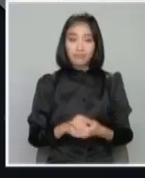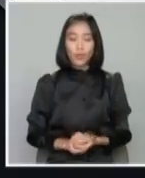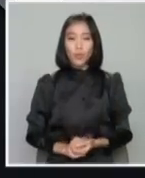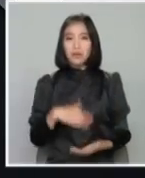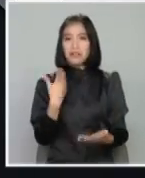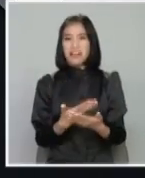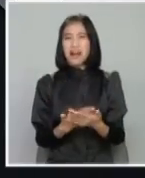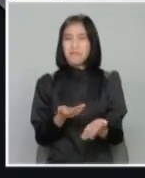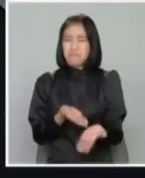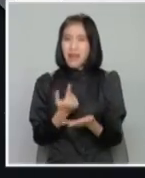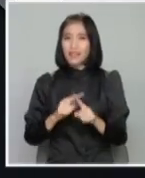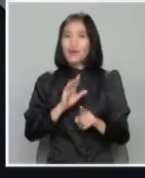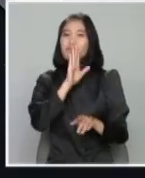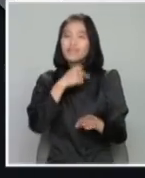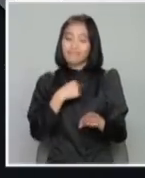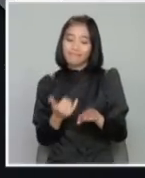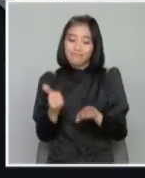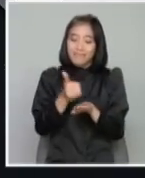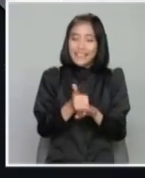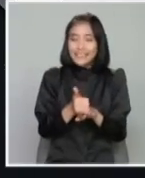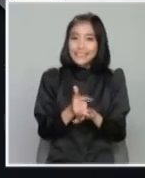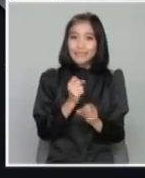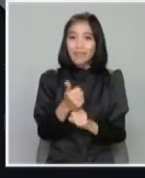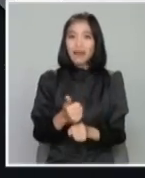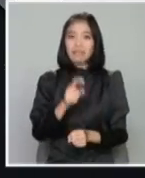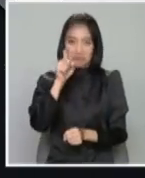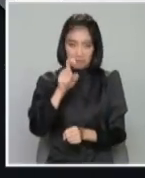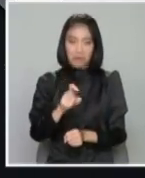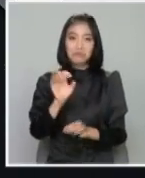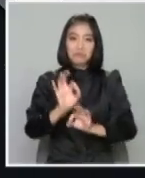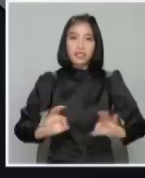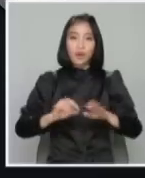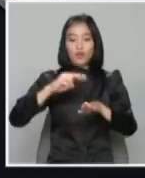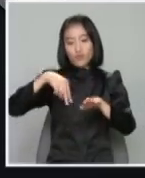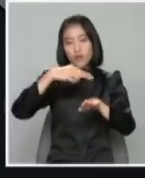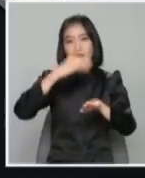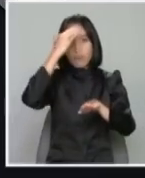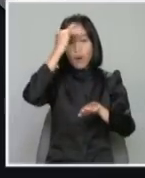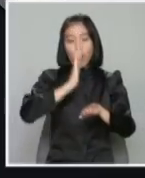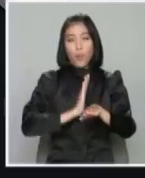นี่ยน่าจะดีนะคะ ค่ะแต่ว่าคือต้องดูแลรักษาด้วยนะคะ ใช่ค่ะ เป็นรถที่ค่อนข้างคลา